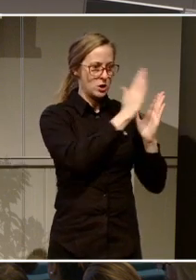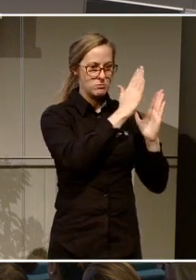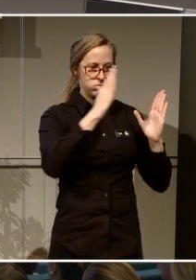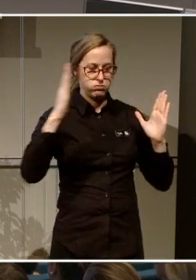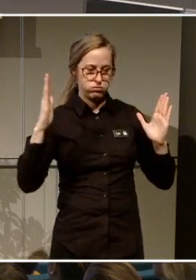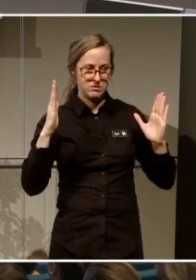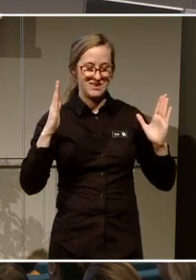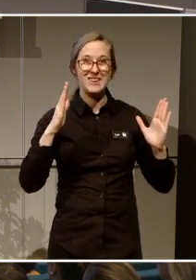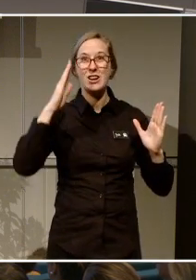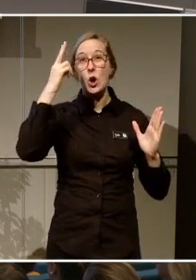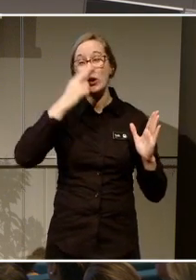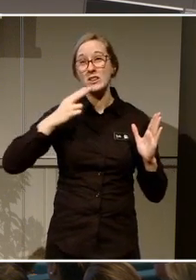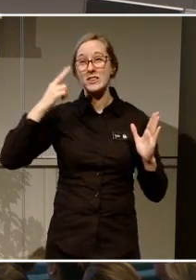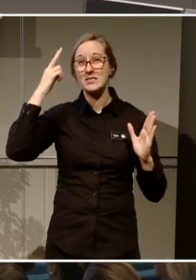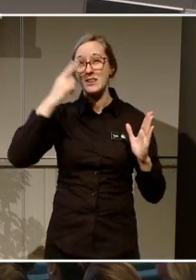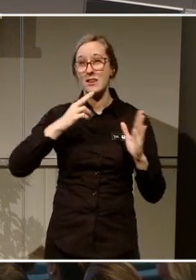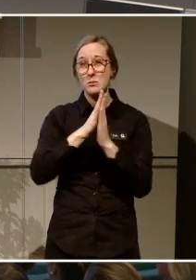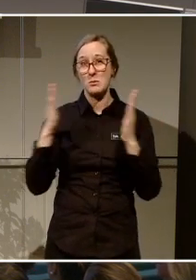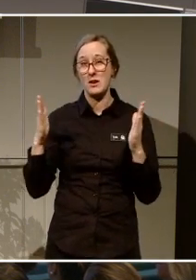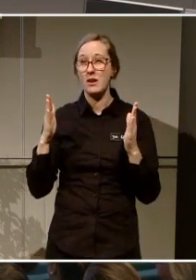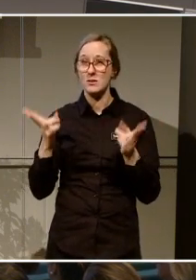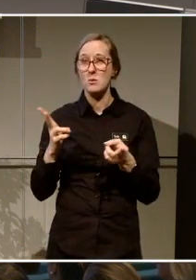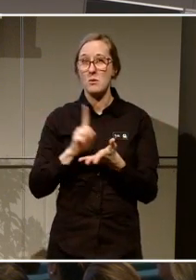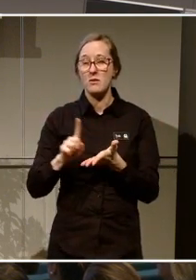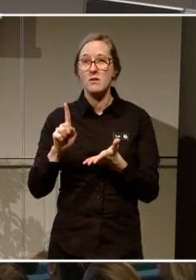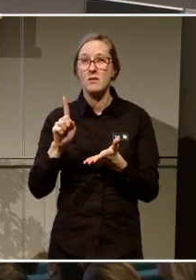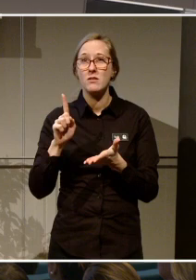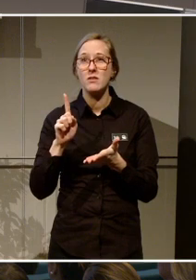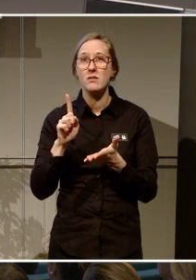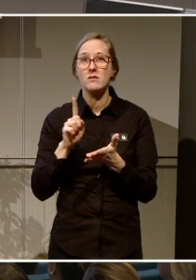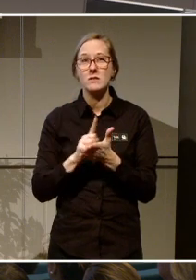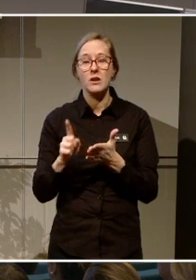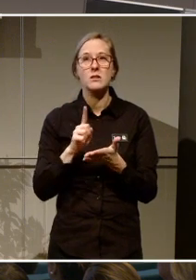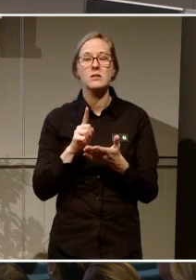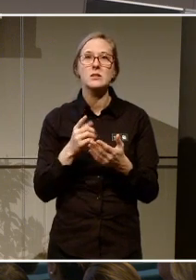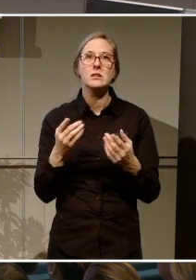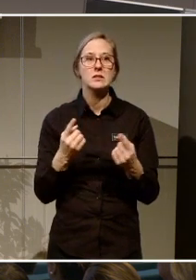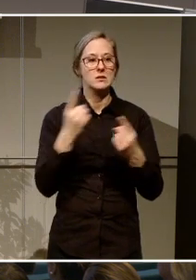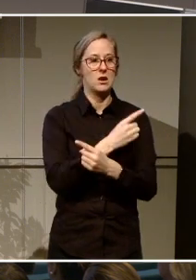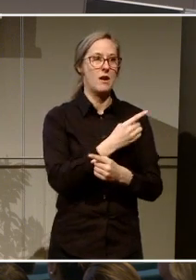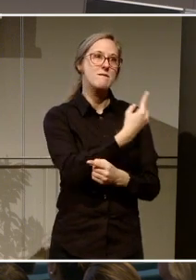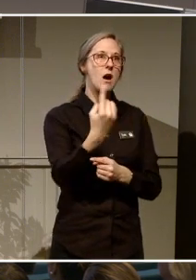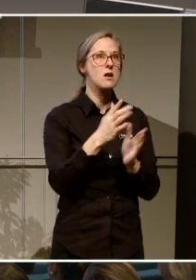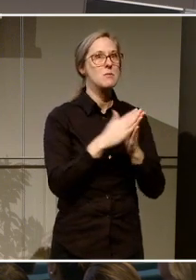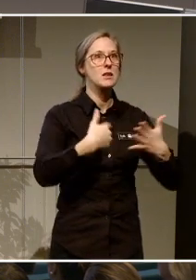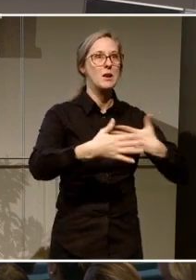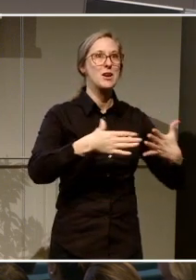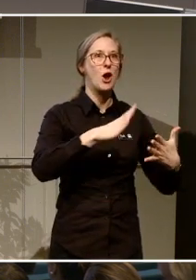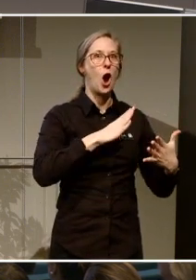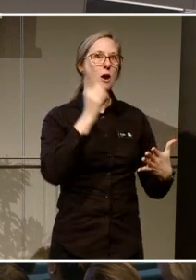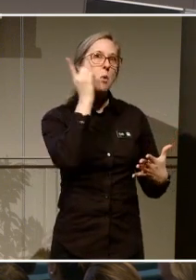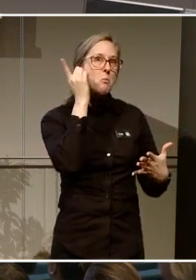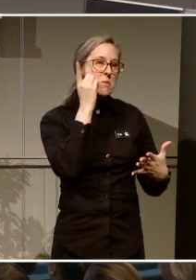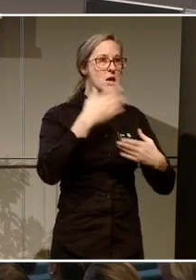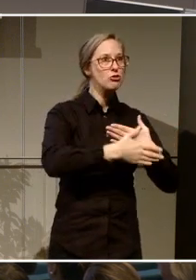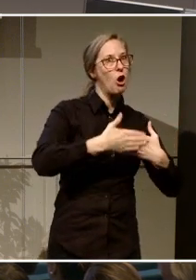Universitetsbiblioteket ser idag i väldigt hög grad ut så. Det står istället på varje medarbetares bord eller i varje medarbetares bakficka eller min